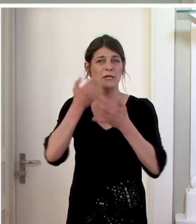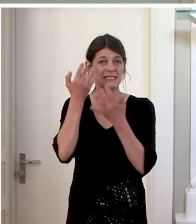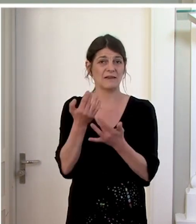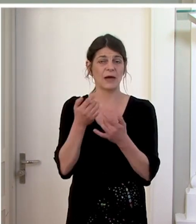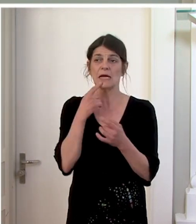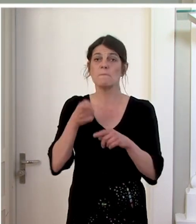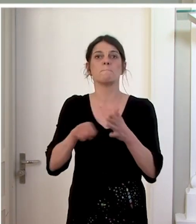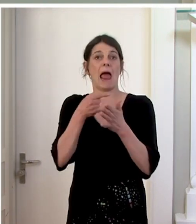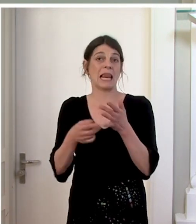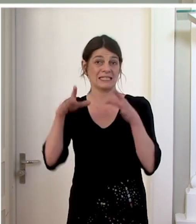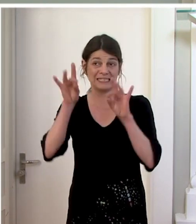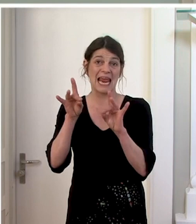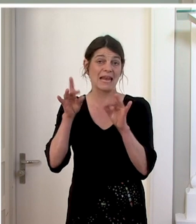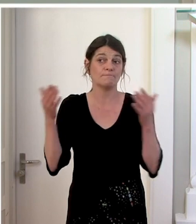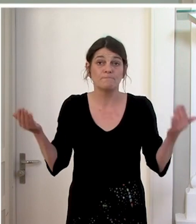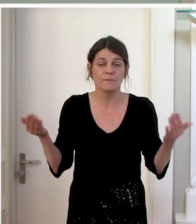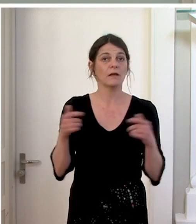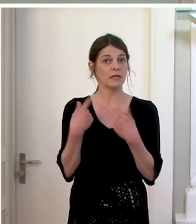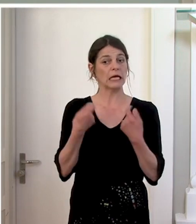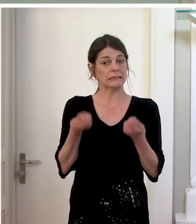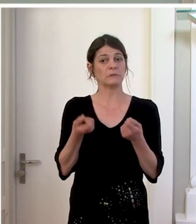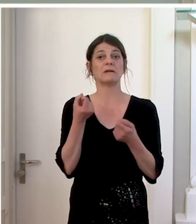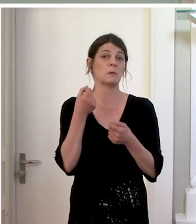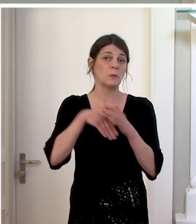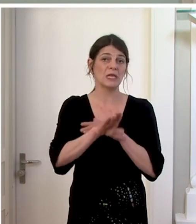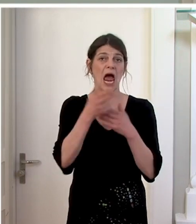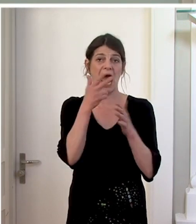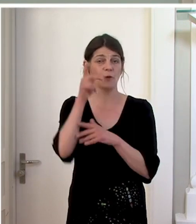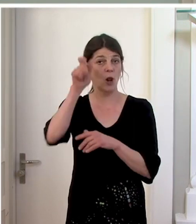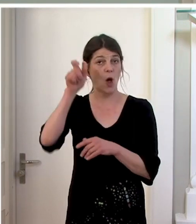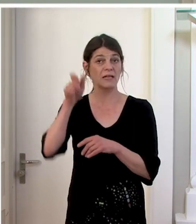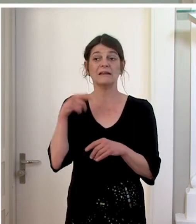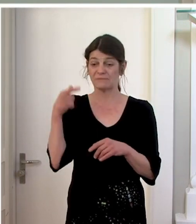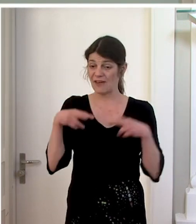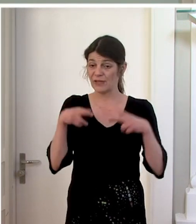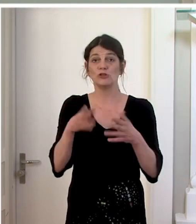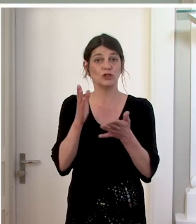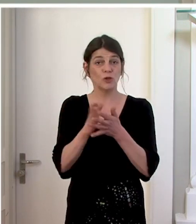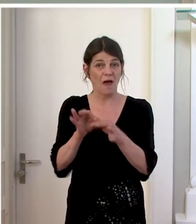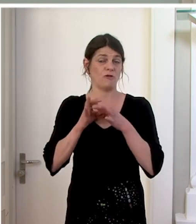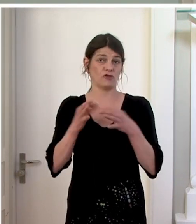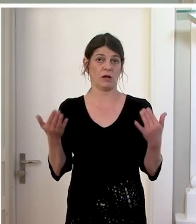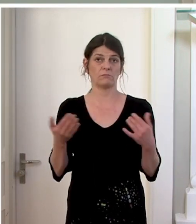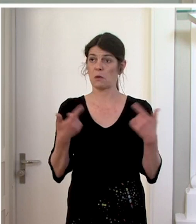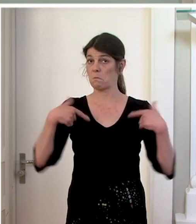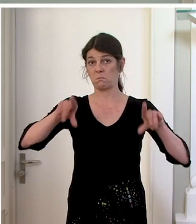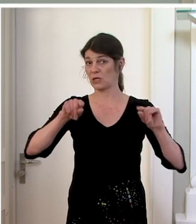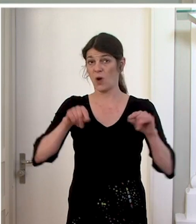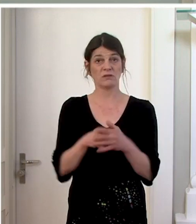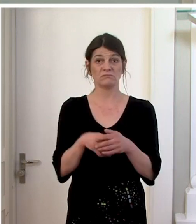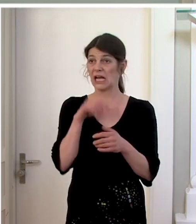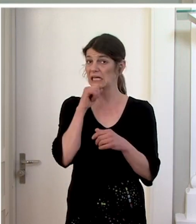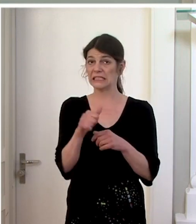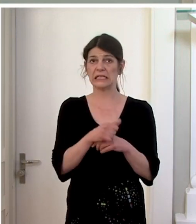hätten wir kaum 800 personen in diesem land die dieses wir schon bekommen hätten also weit entfernt von